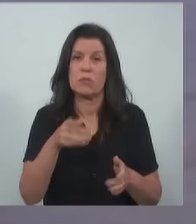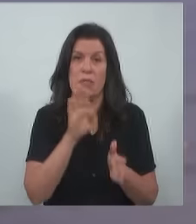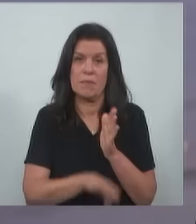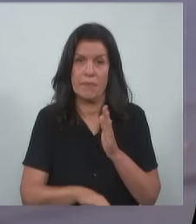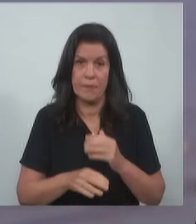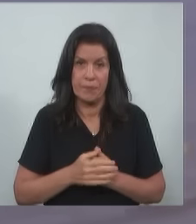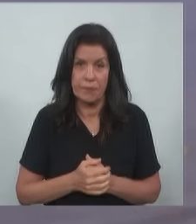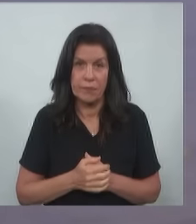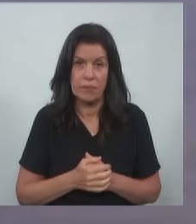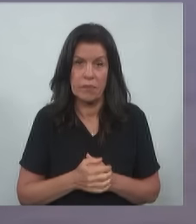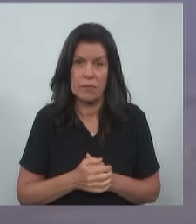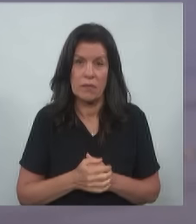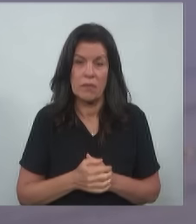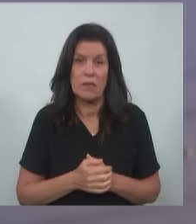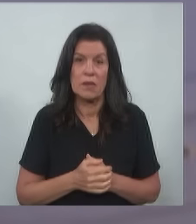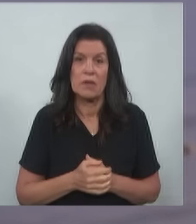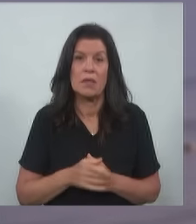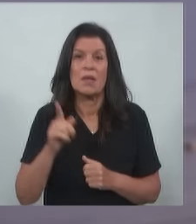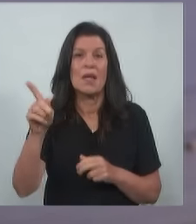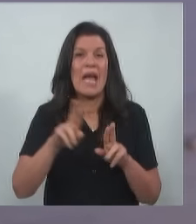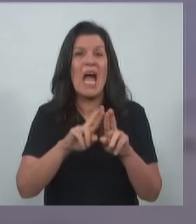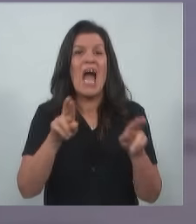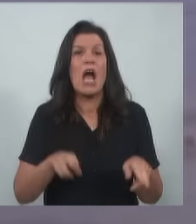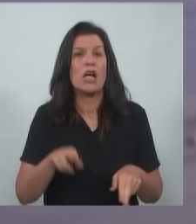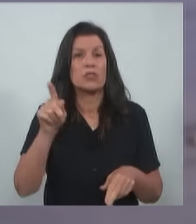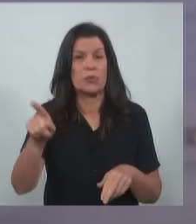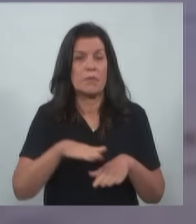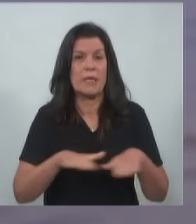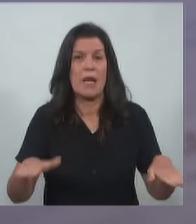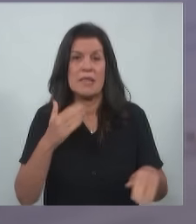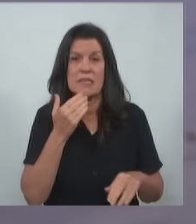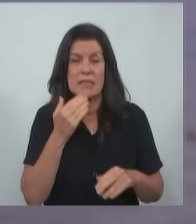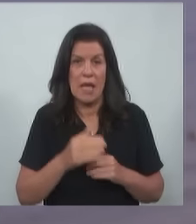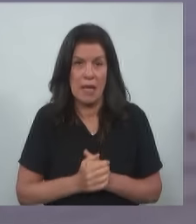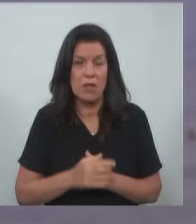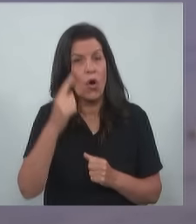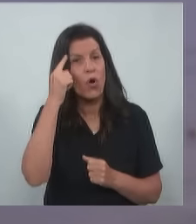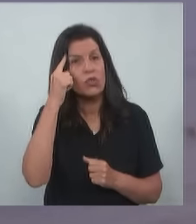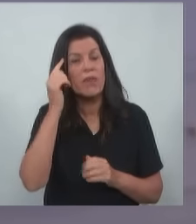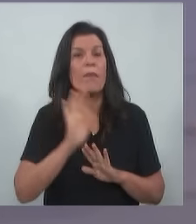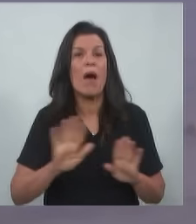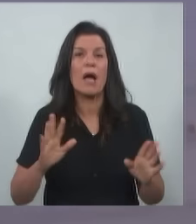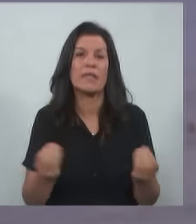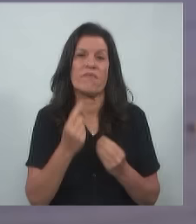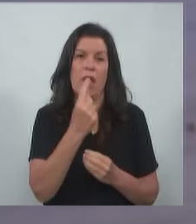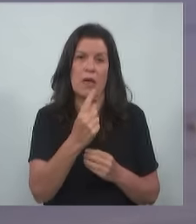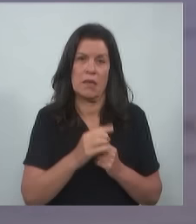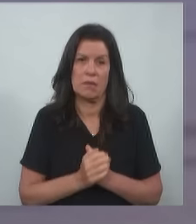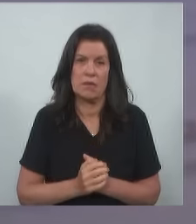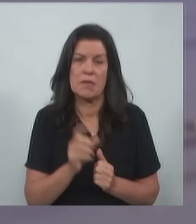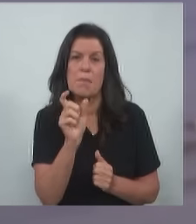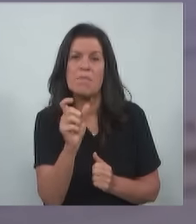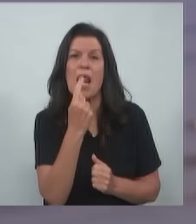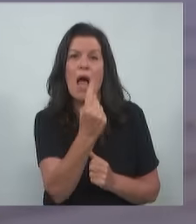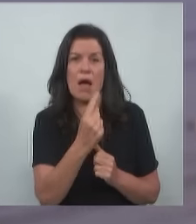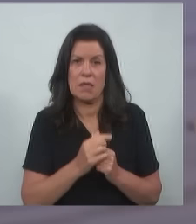בחשבון. ברשות מקרקעי ישראל מתעסקים רק בדבר אחד, במילה אחת, כסף.